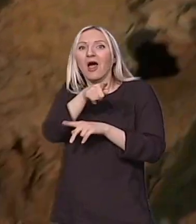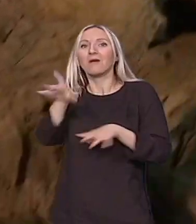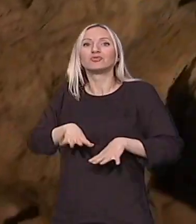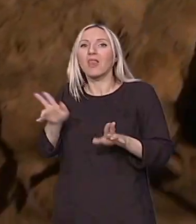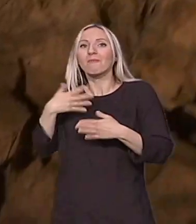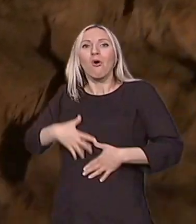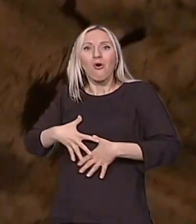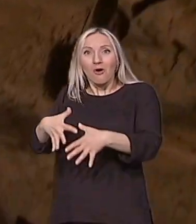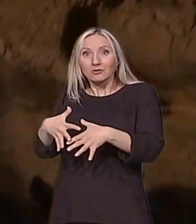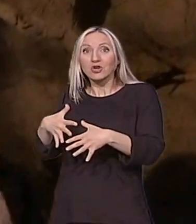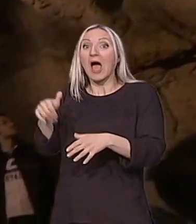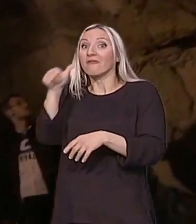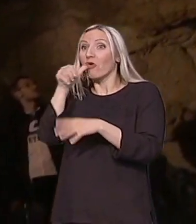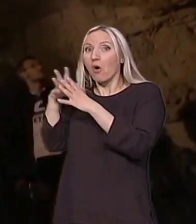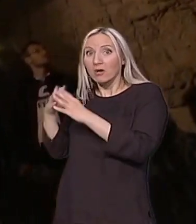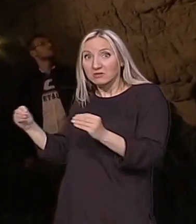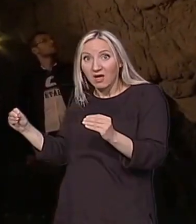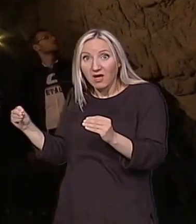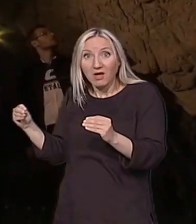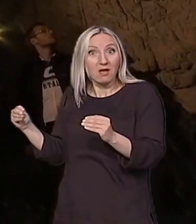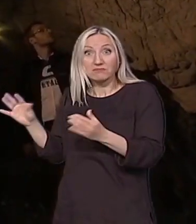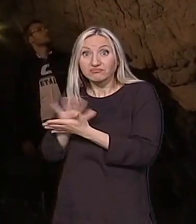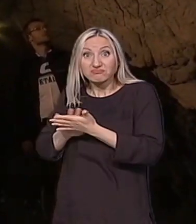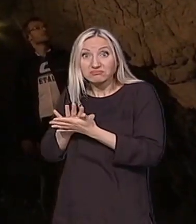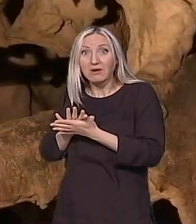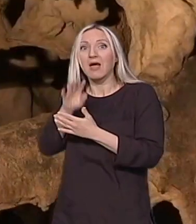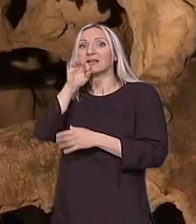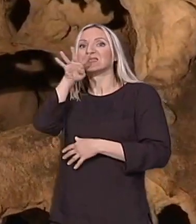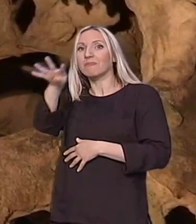izvor presušio, zmajevi su se skamenili.